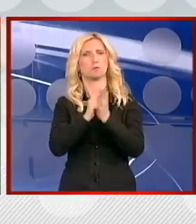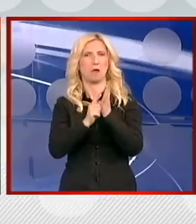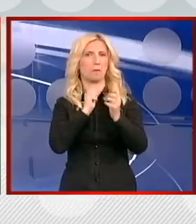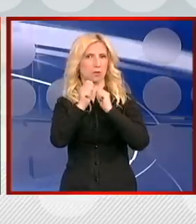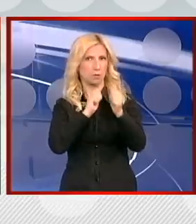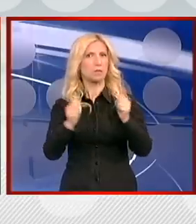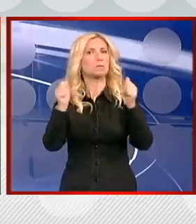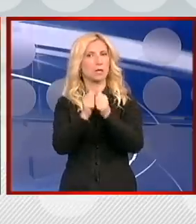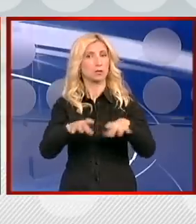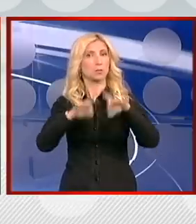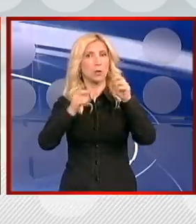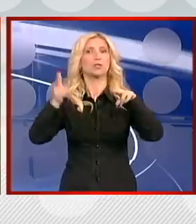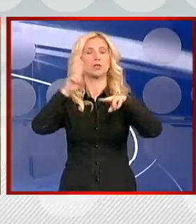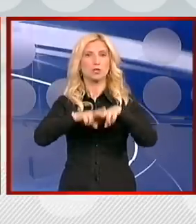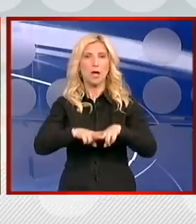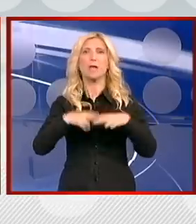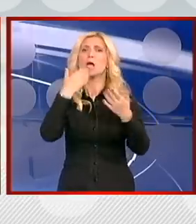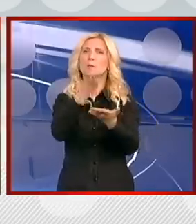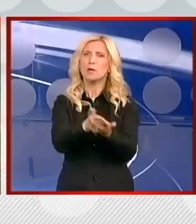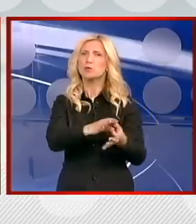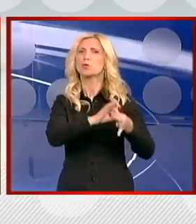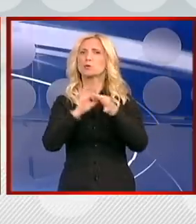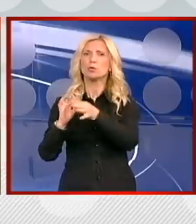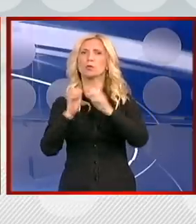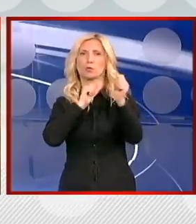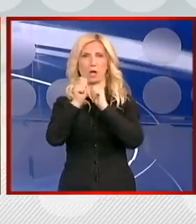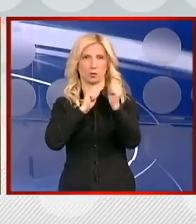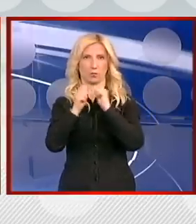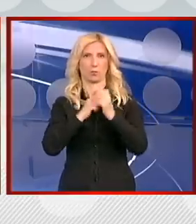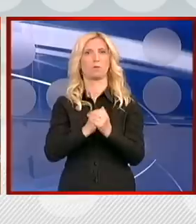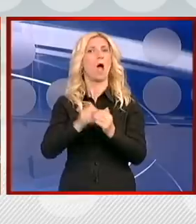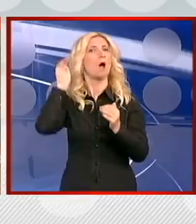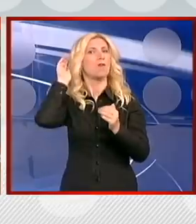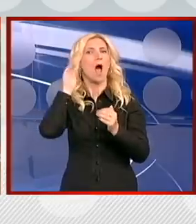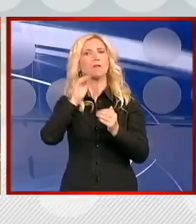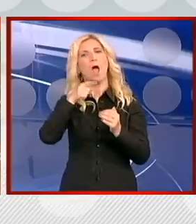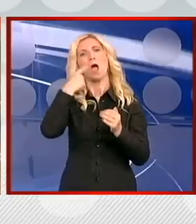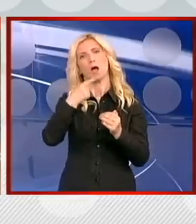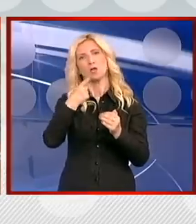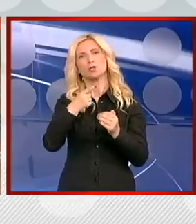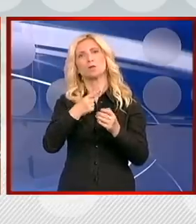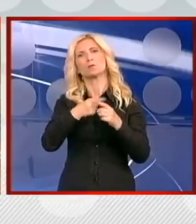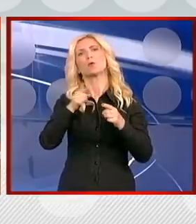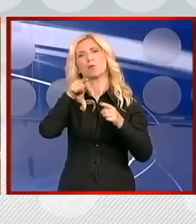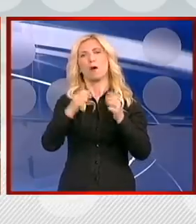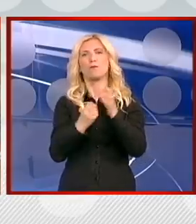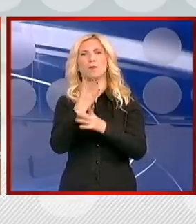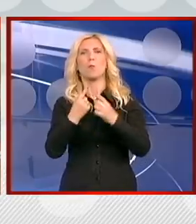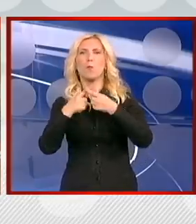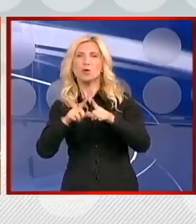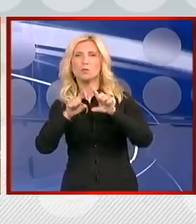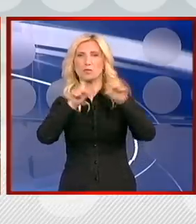razgovara, zajednički pronađe rešenje i predlaže kontinuitet u razgovorima. Vlada je, dodaje, u te svrhe oformila